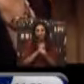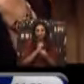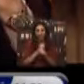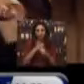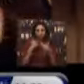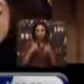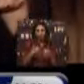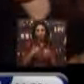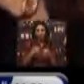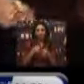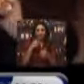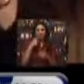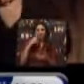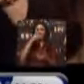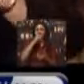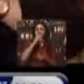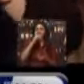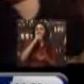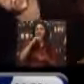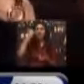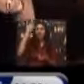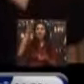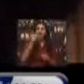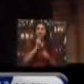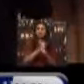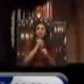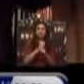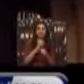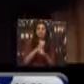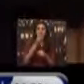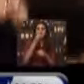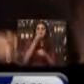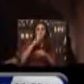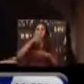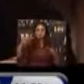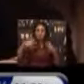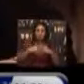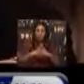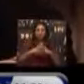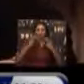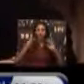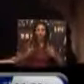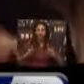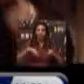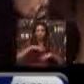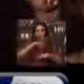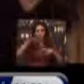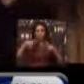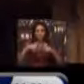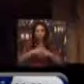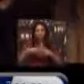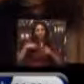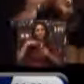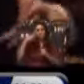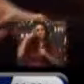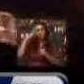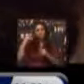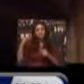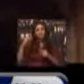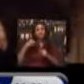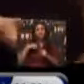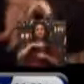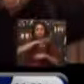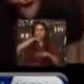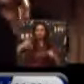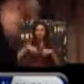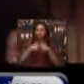وانا قاعدة في وسط الناس، لان كان غصب عننا بقى احنا في عزبة، فكنا بنضطر ناكل مع